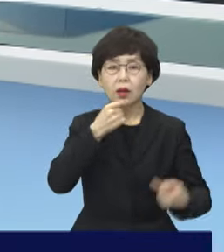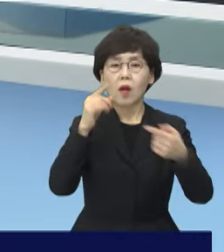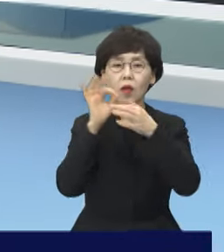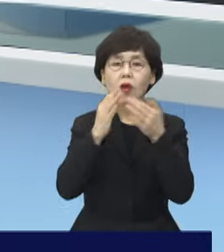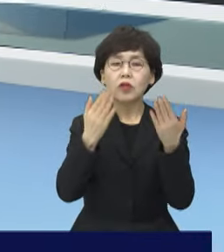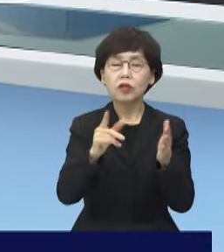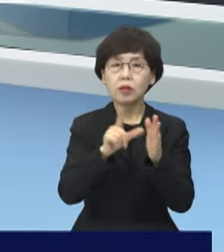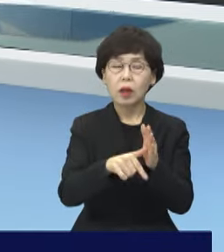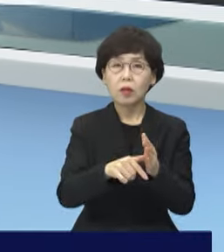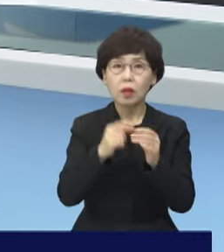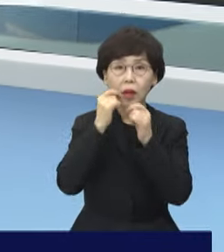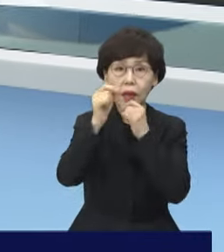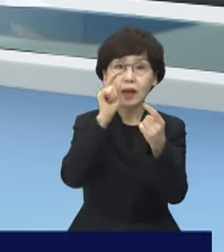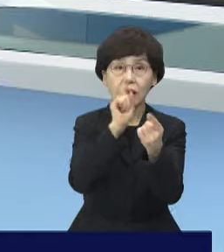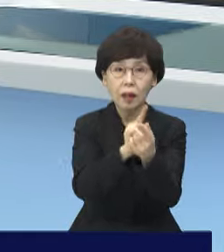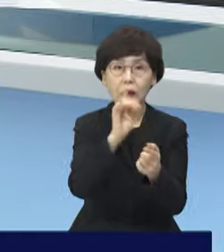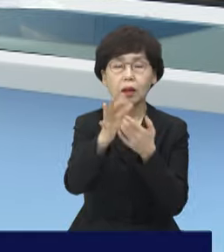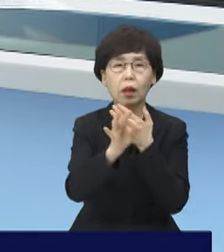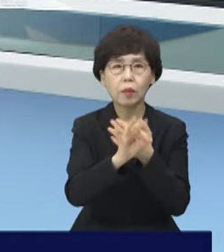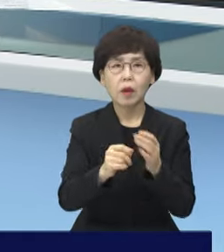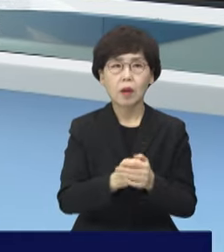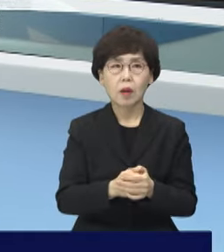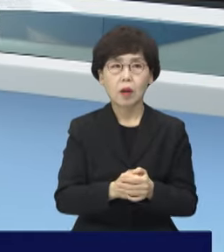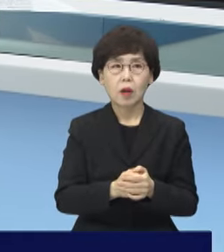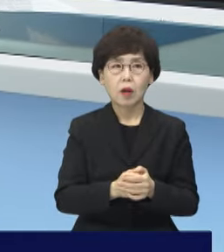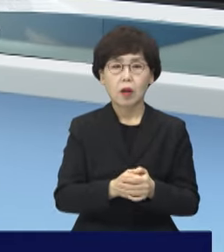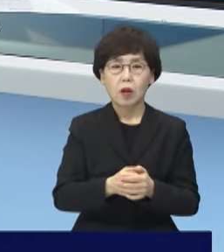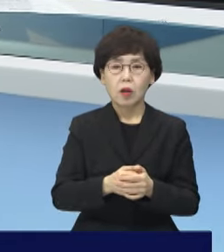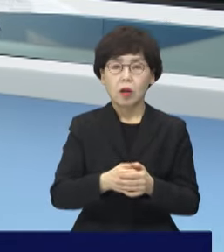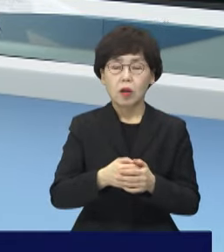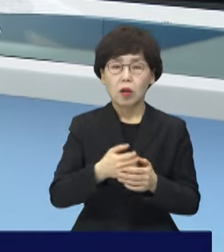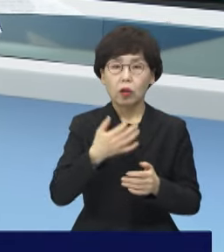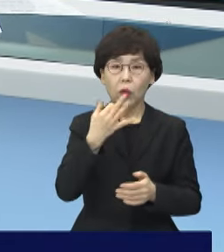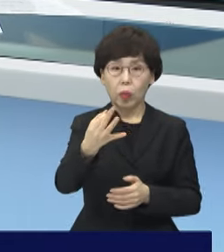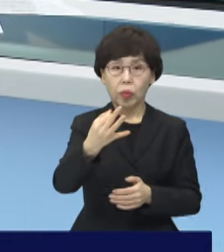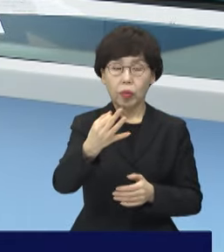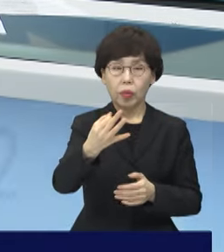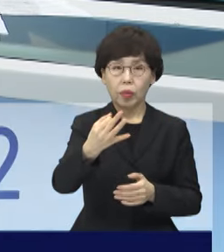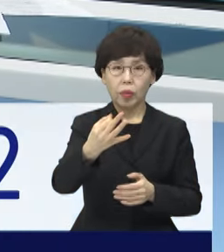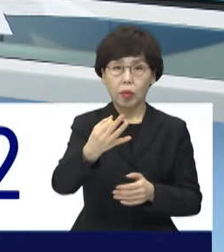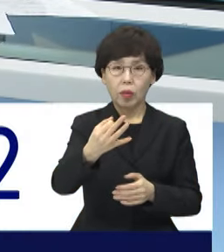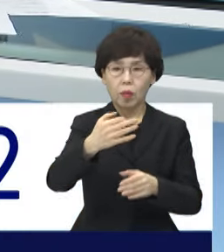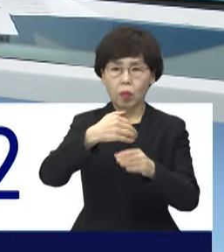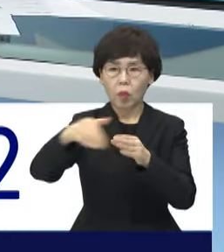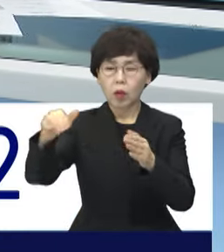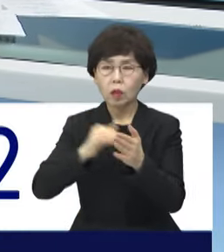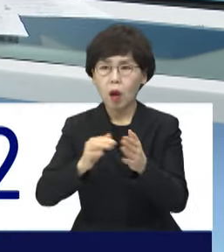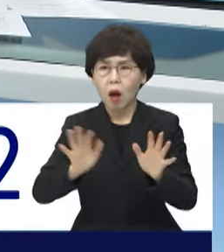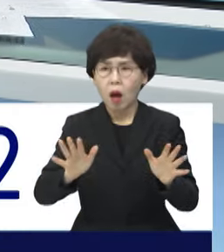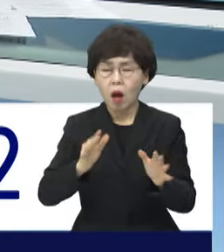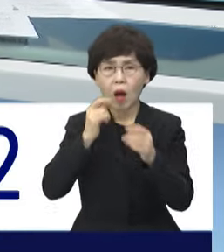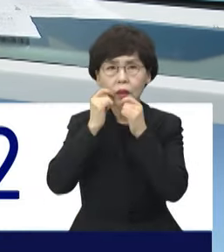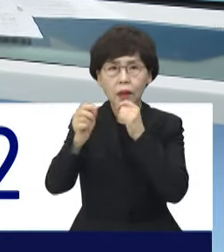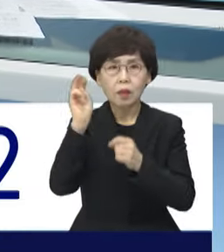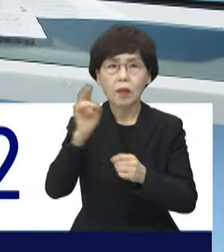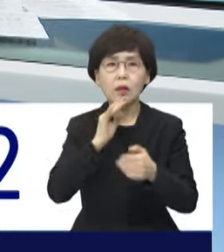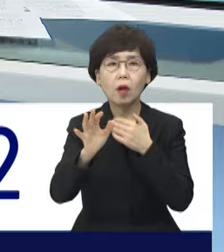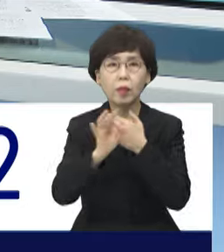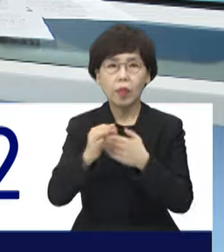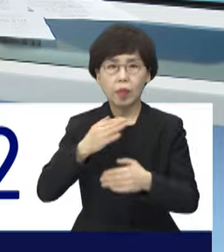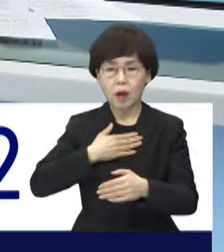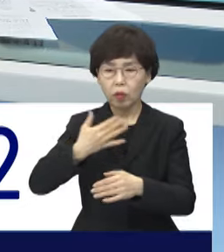보이스 피싱을 당했을 경우에는 일단 지급 정지를 가장 빨리 신청하는 것이 중요하기 때문에 그 피해금이 입금된